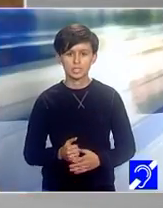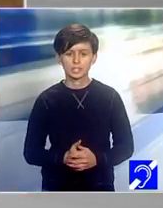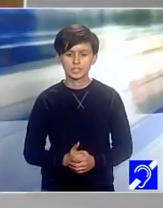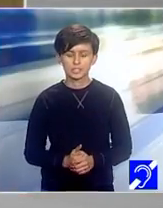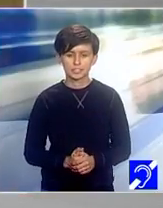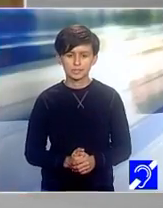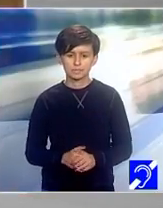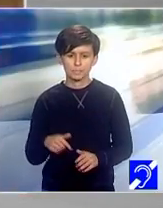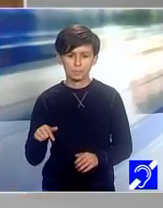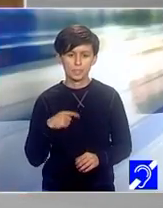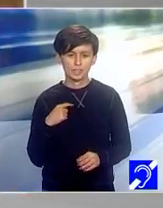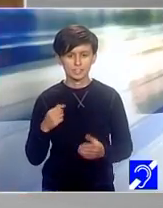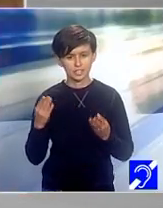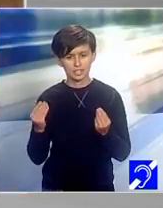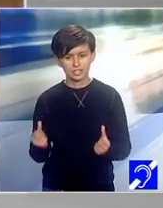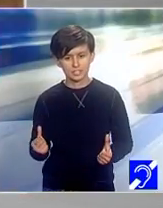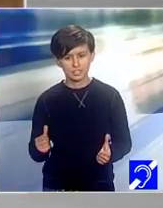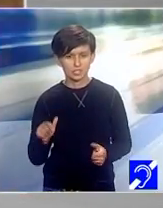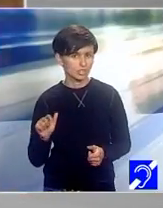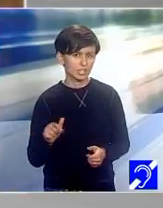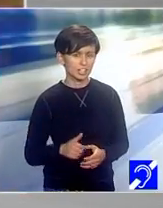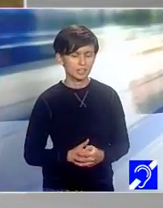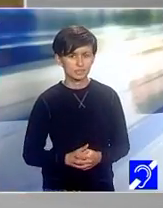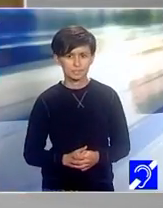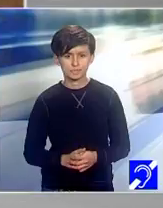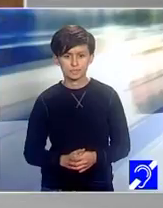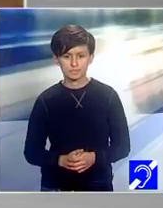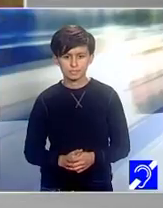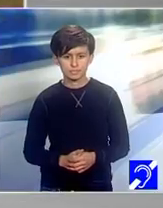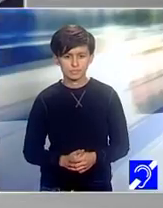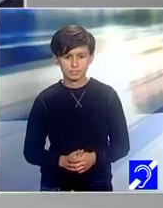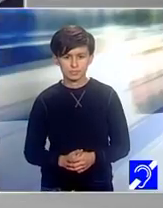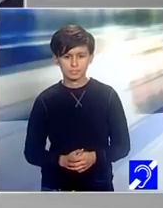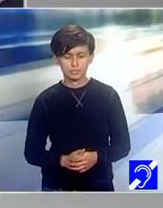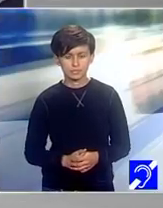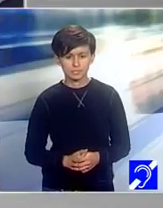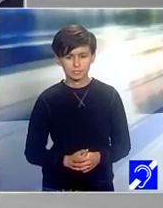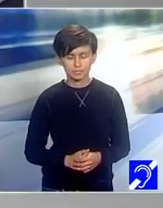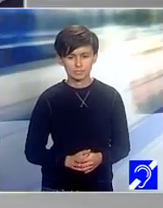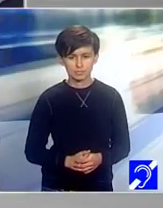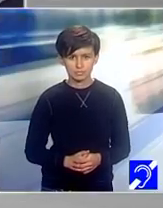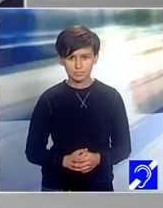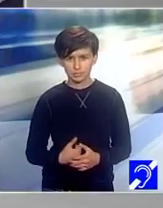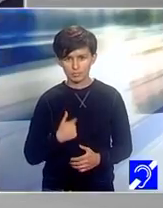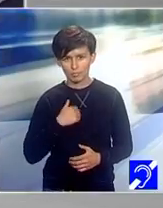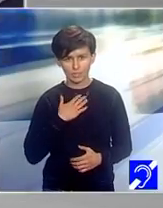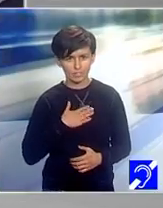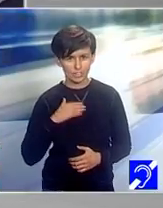este stilul ei. Dar aș vrea să întreb pe doamna Kelemen, că zicea